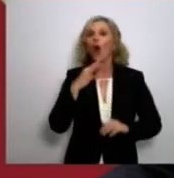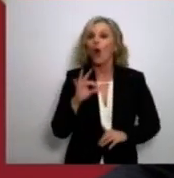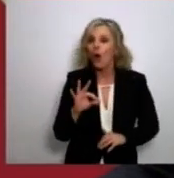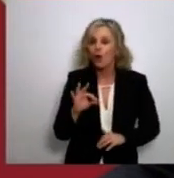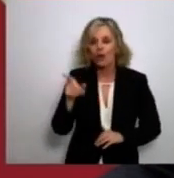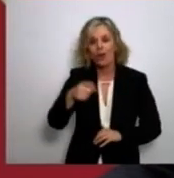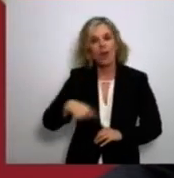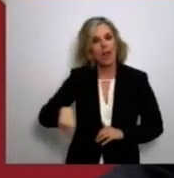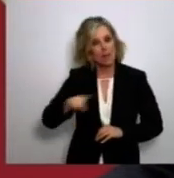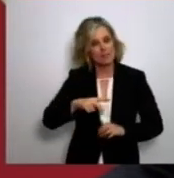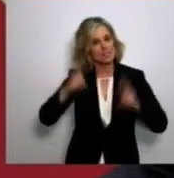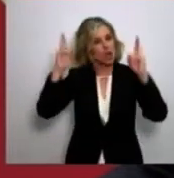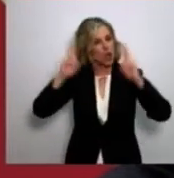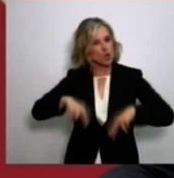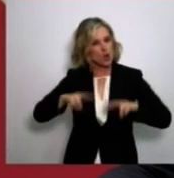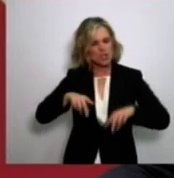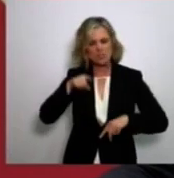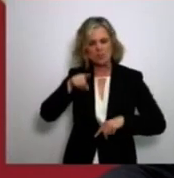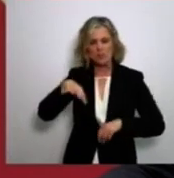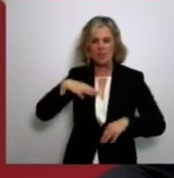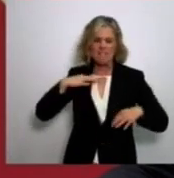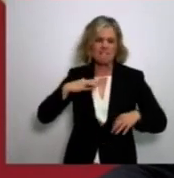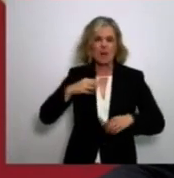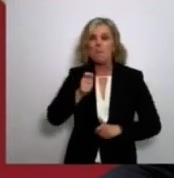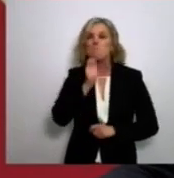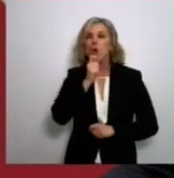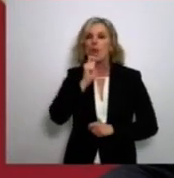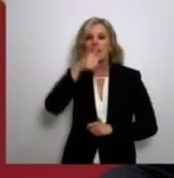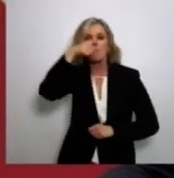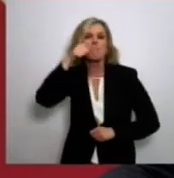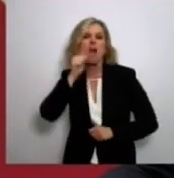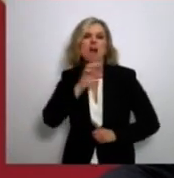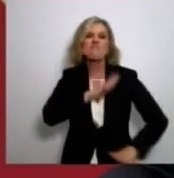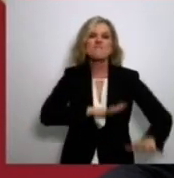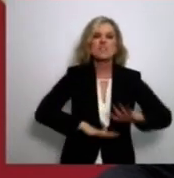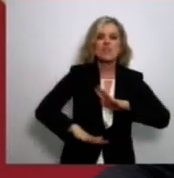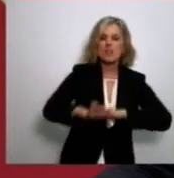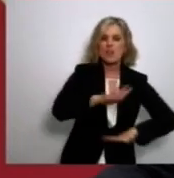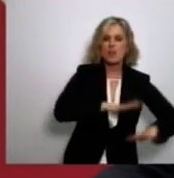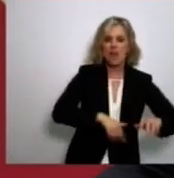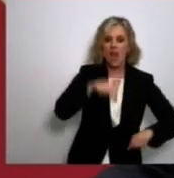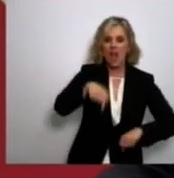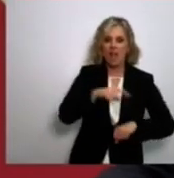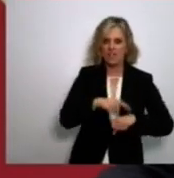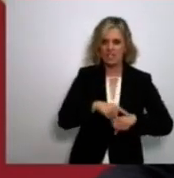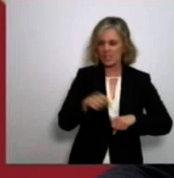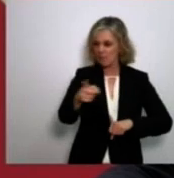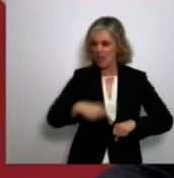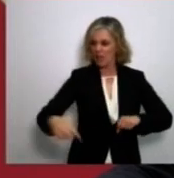επειδή γνωρίζουμε με τι είδους πολιτική μαφία έχουμε να κάνουμε. Και αυτή τη στιγμή τους έχουμε όλους μαζί απέναντί